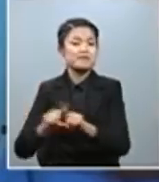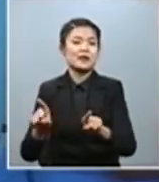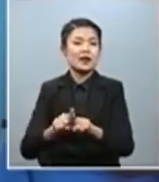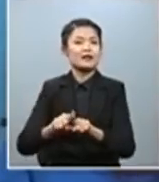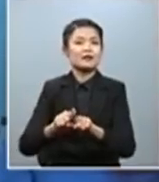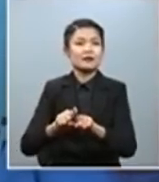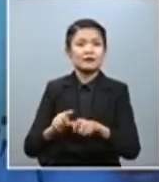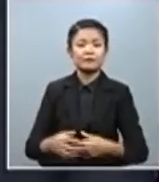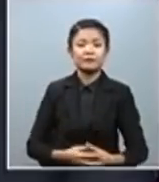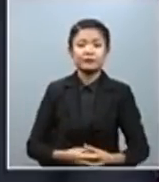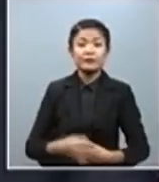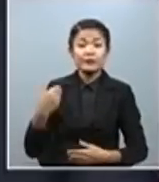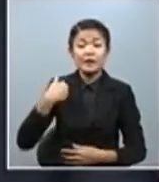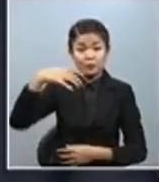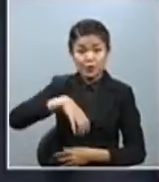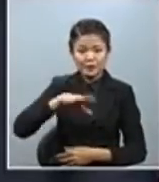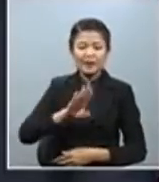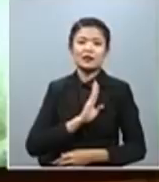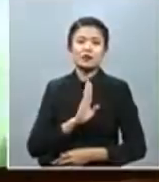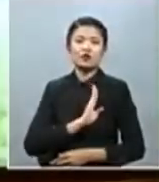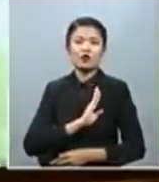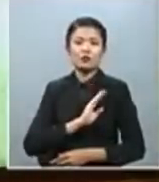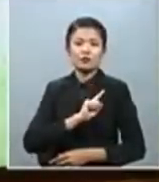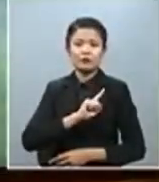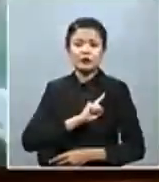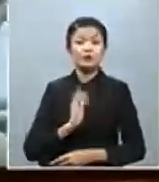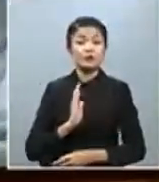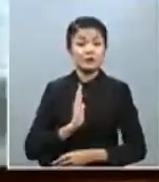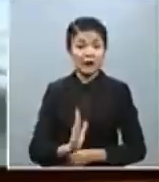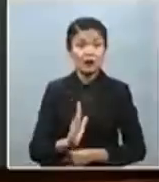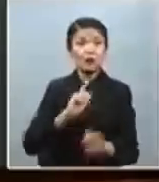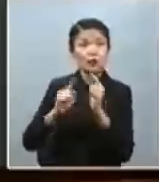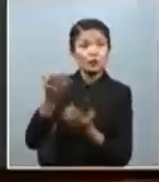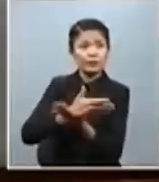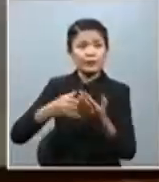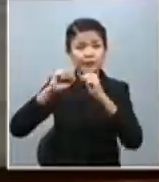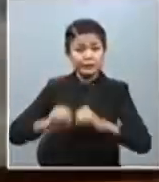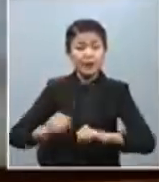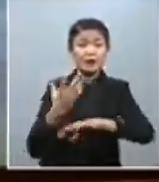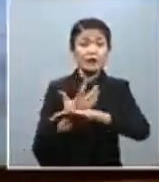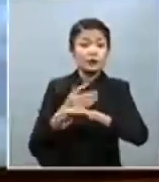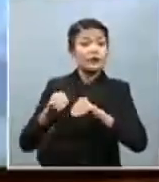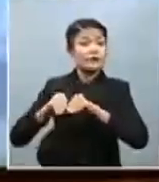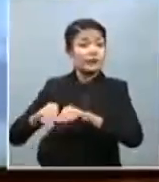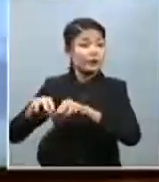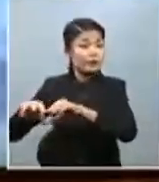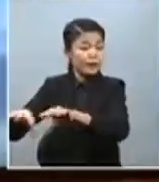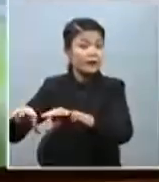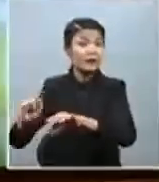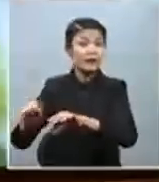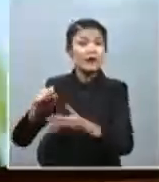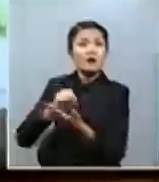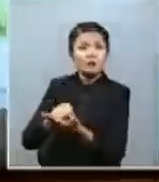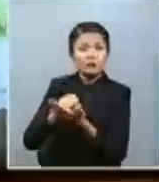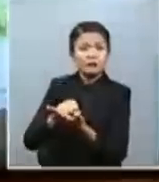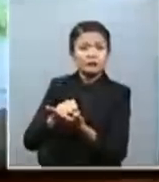Insight Entertainment Television เป็นตัวกลางในการเจรจาโดยละครของช่อง3จะออกอากาศใน Tencent Video ซึ่งเป็นบริการ Over